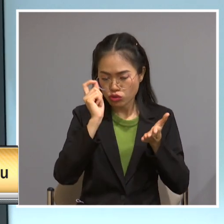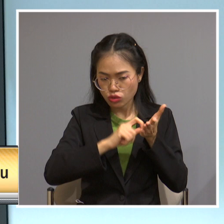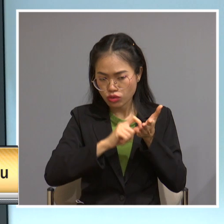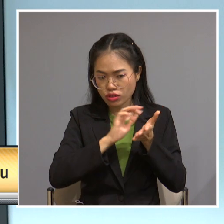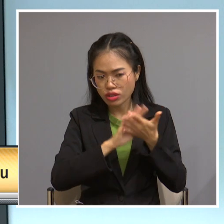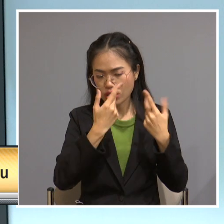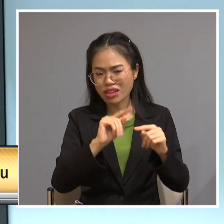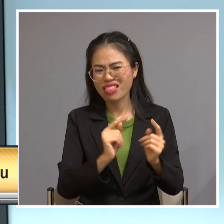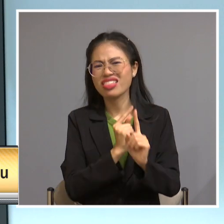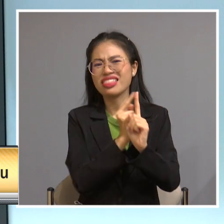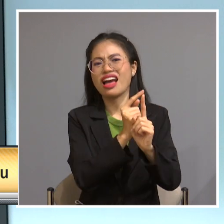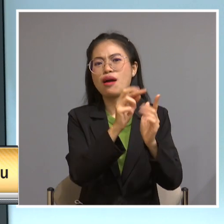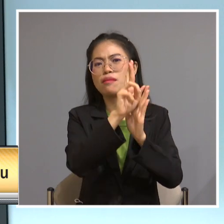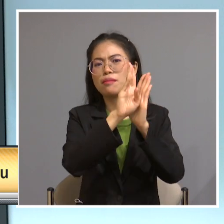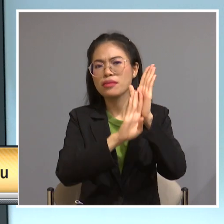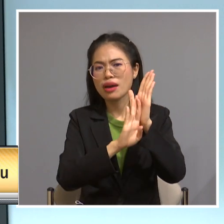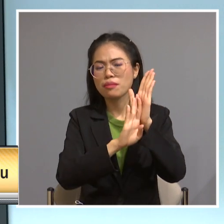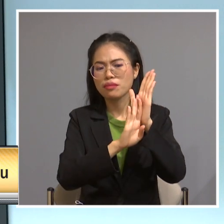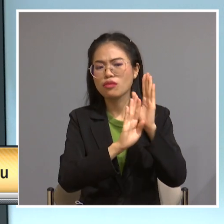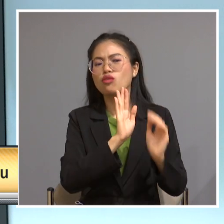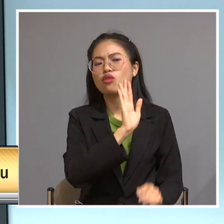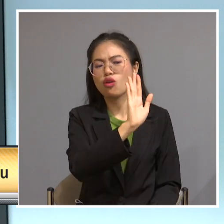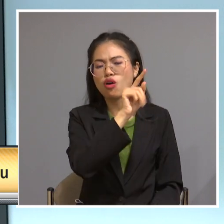dent.